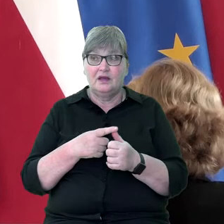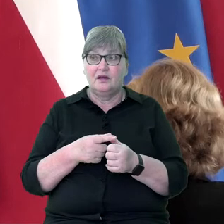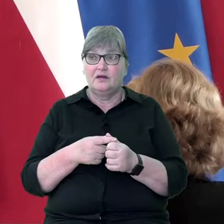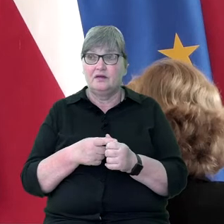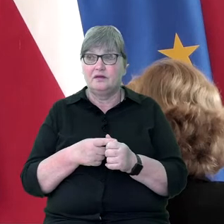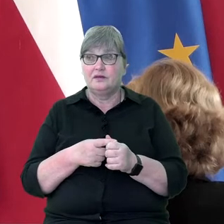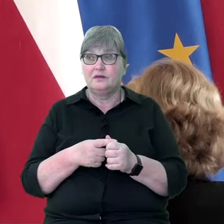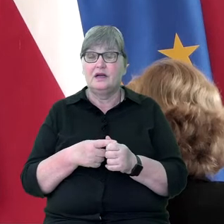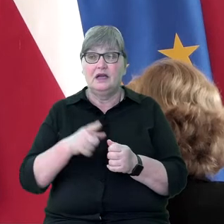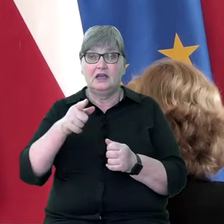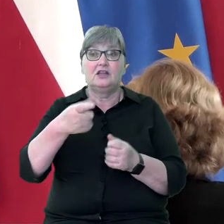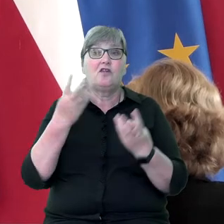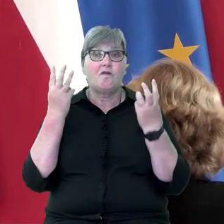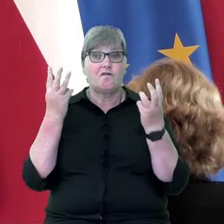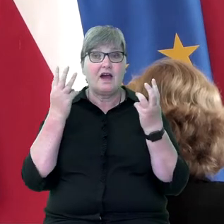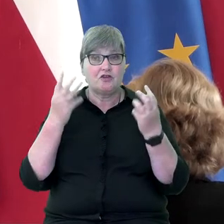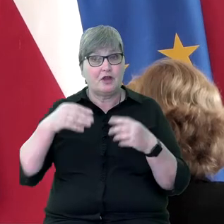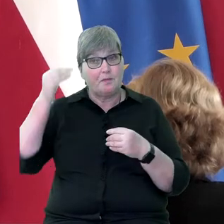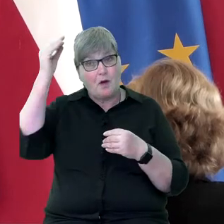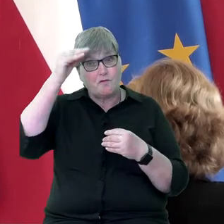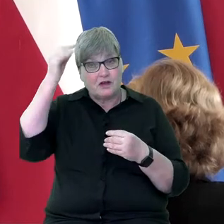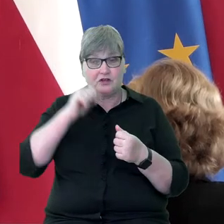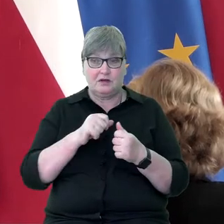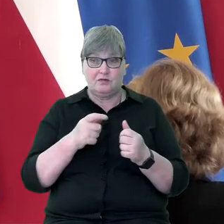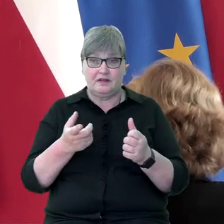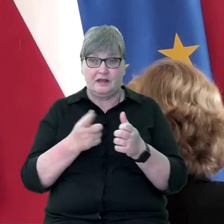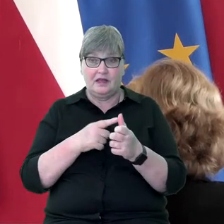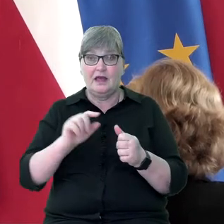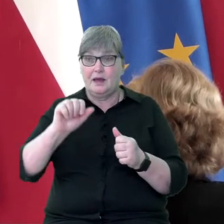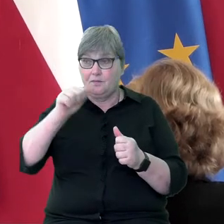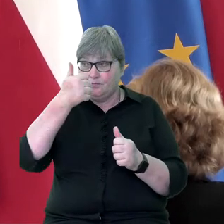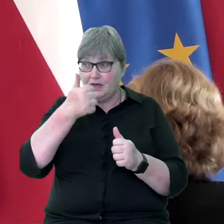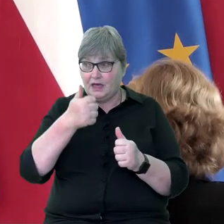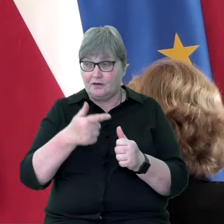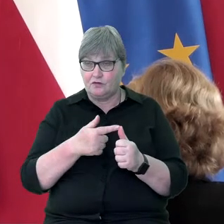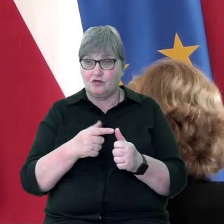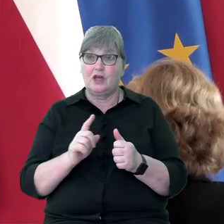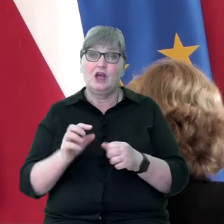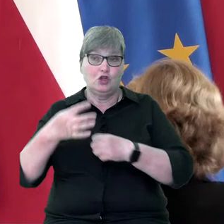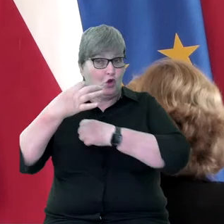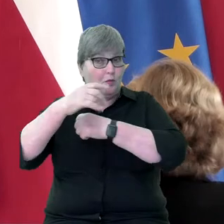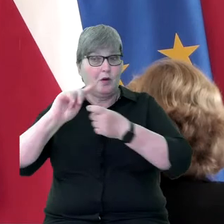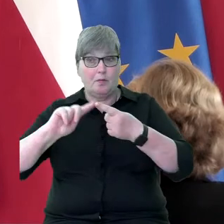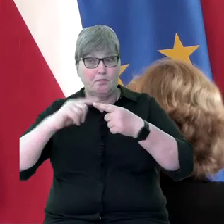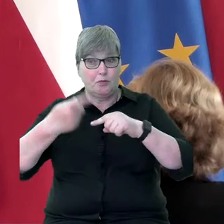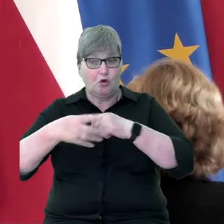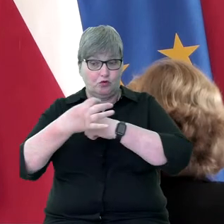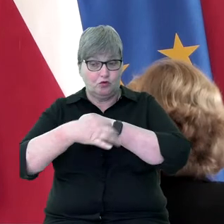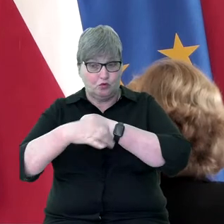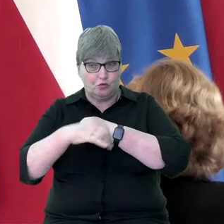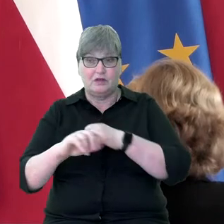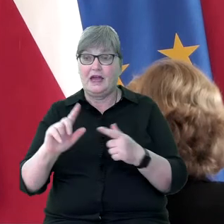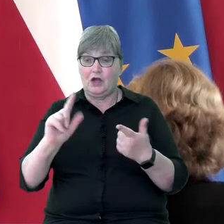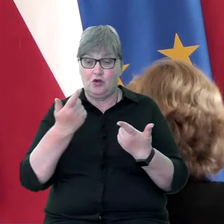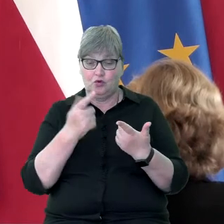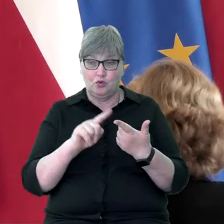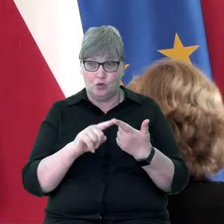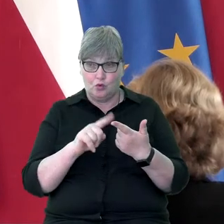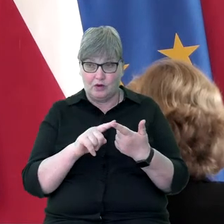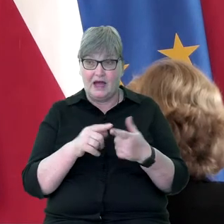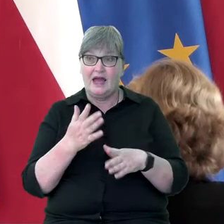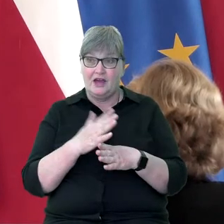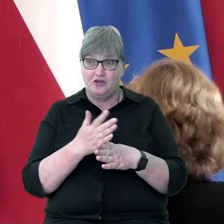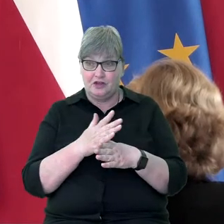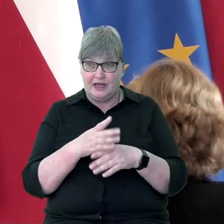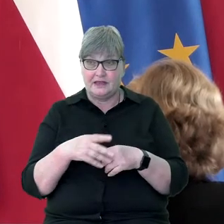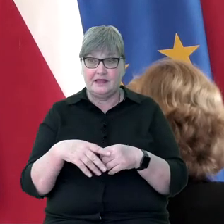wykształcenie. Pierwsza kategoria, wymagane było wykształcenie wyższe, druga, wymagane było wykształcenie średnie i